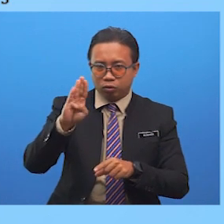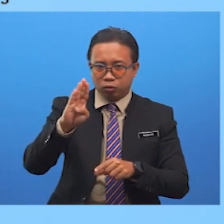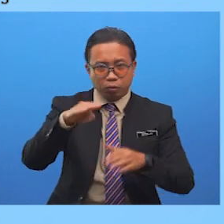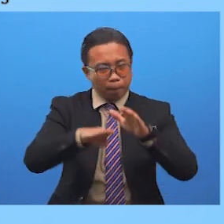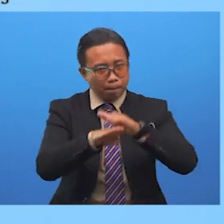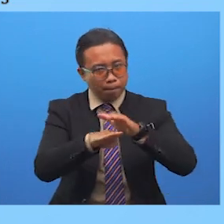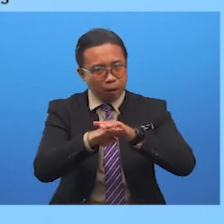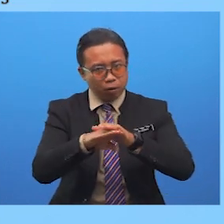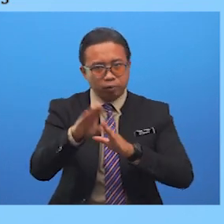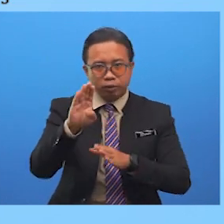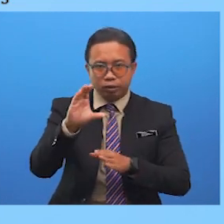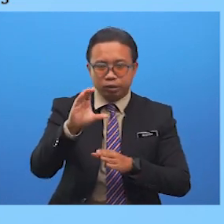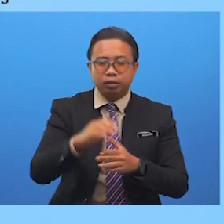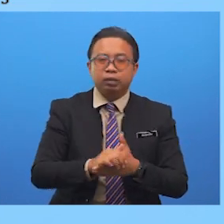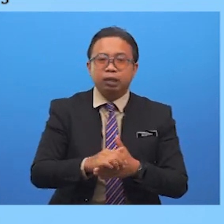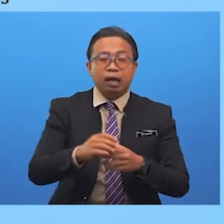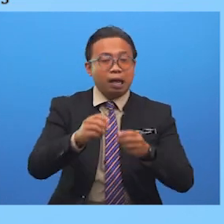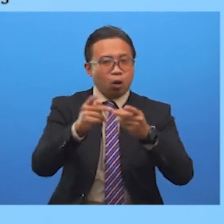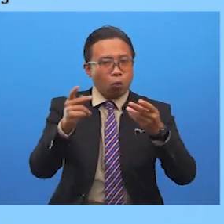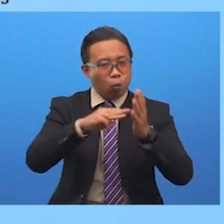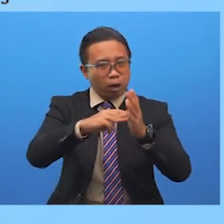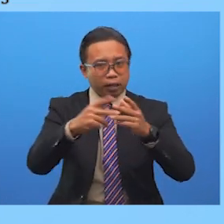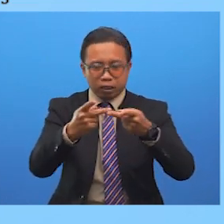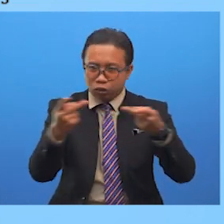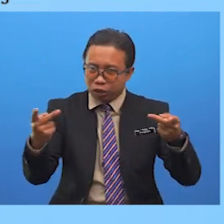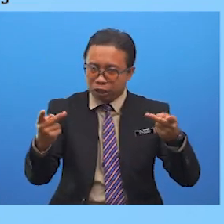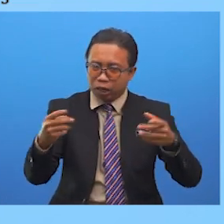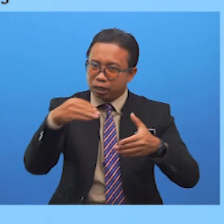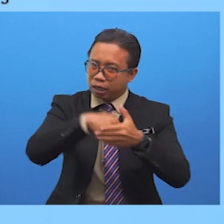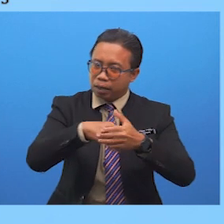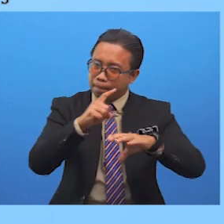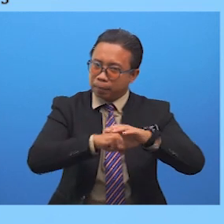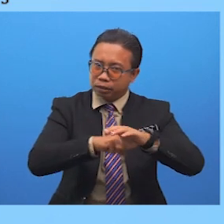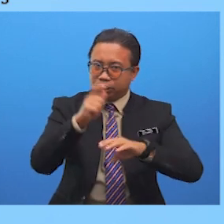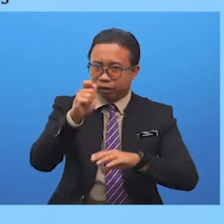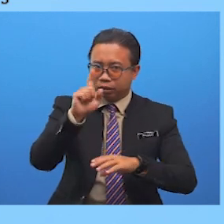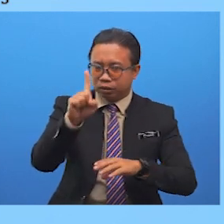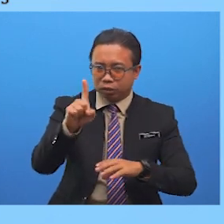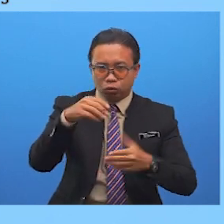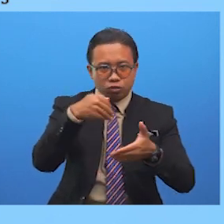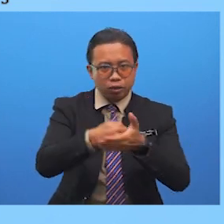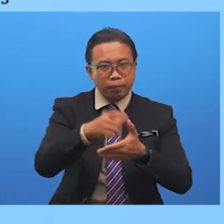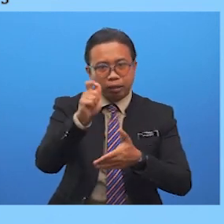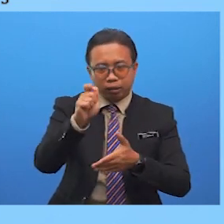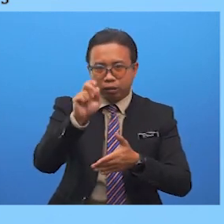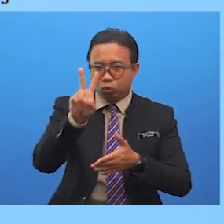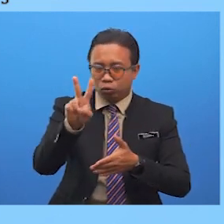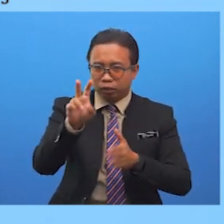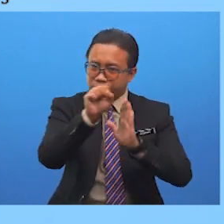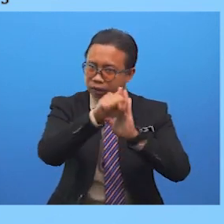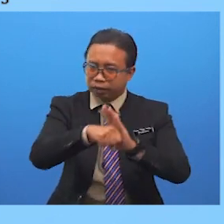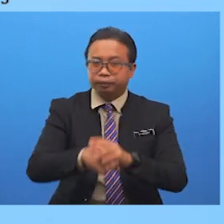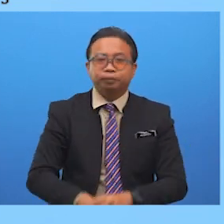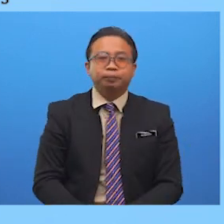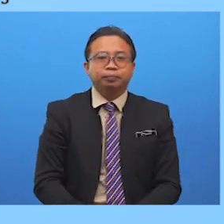grafis yg mewakili jarak yang dilalui dalam tempo kisah to jingle tidur